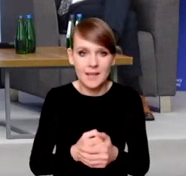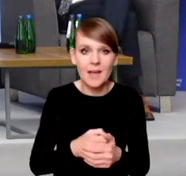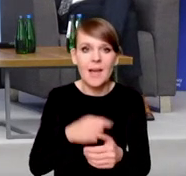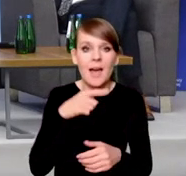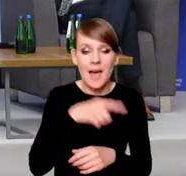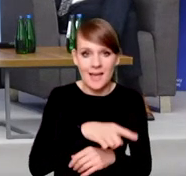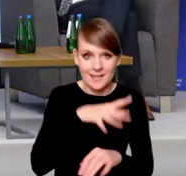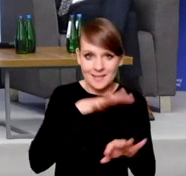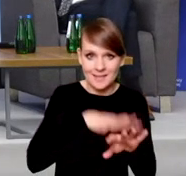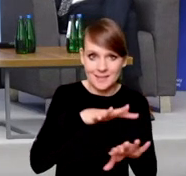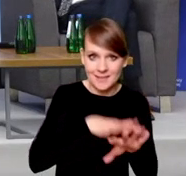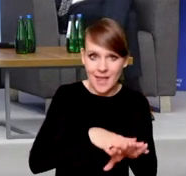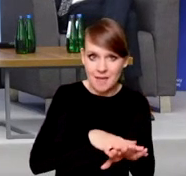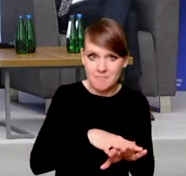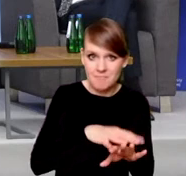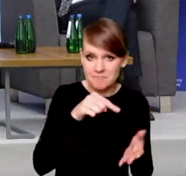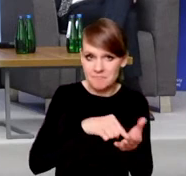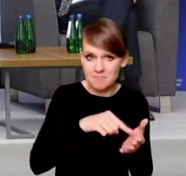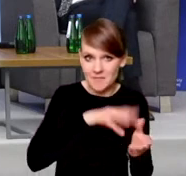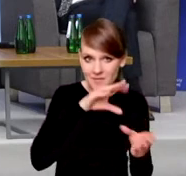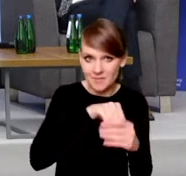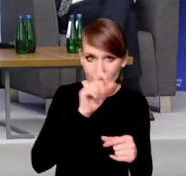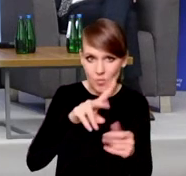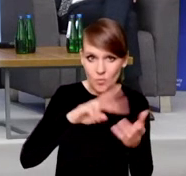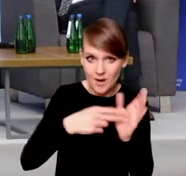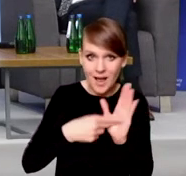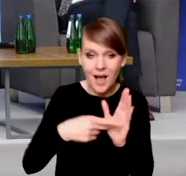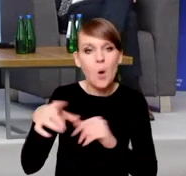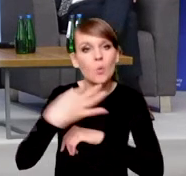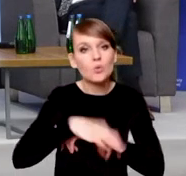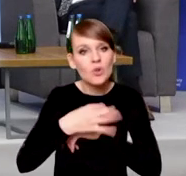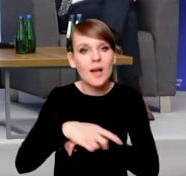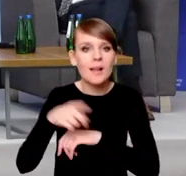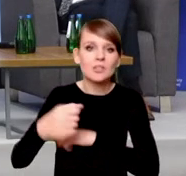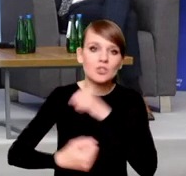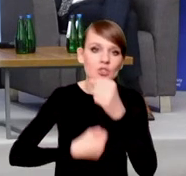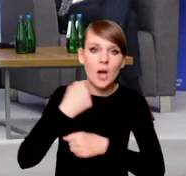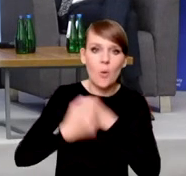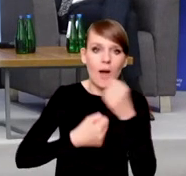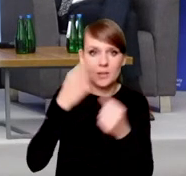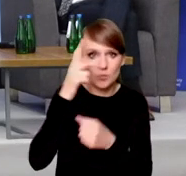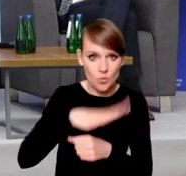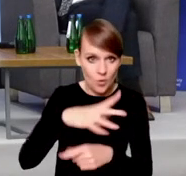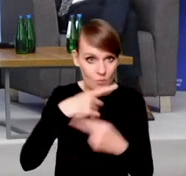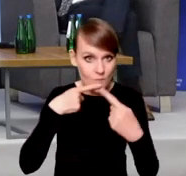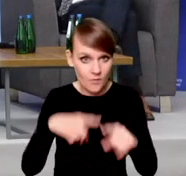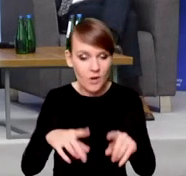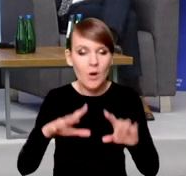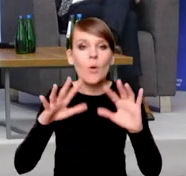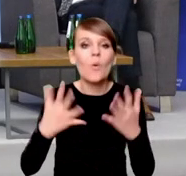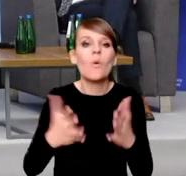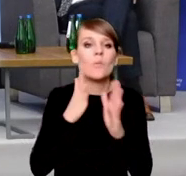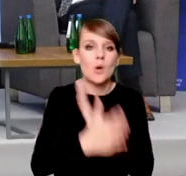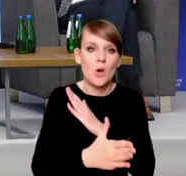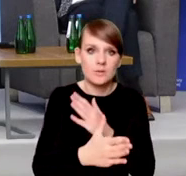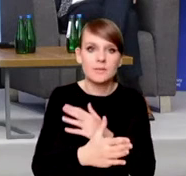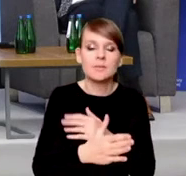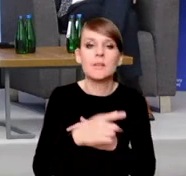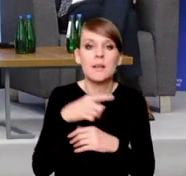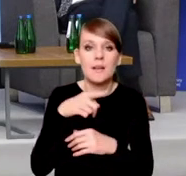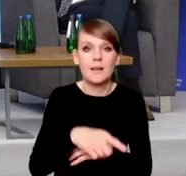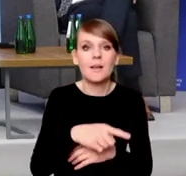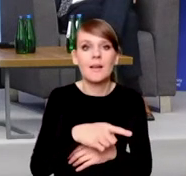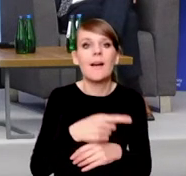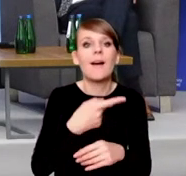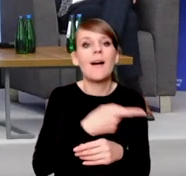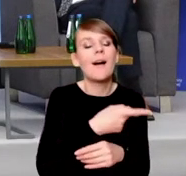systemowym przewidziano, że uczelnia ma realizować działania społecznej odpowiedzialności? Mówiąc wprost, czy jest to wpisane w algorytm